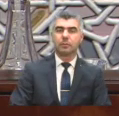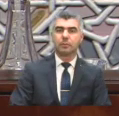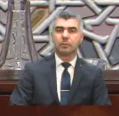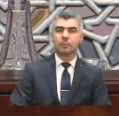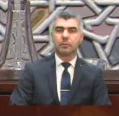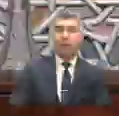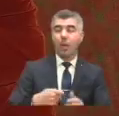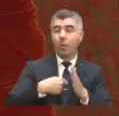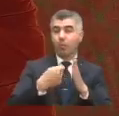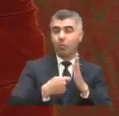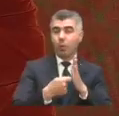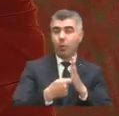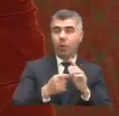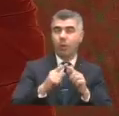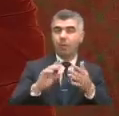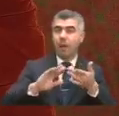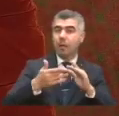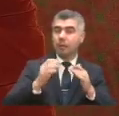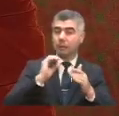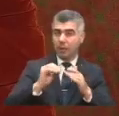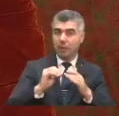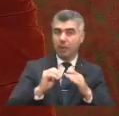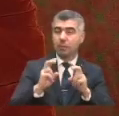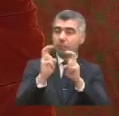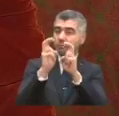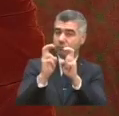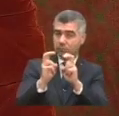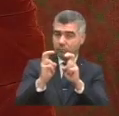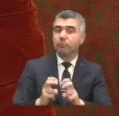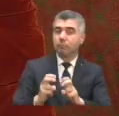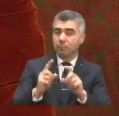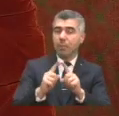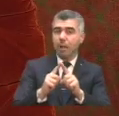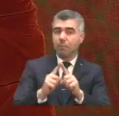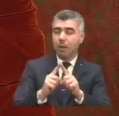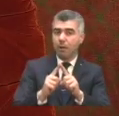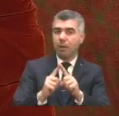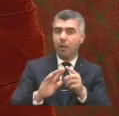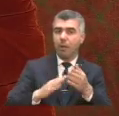مشروع الرقمنة هو حد نقص من الفساد في